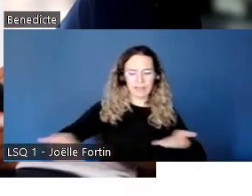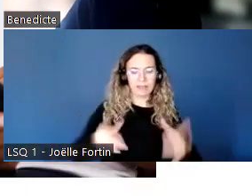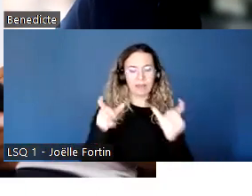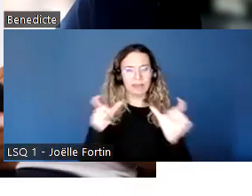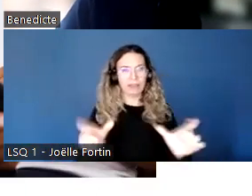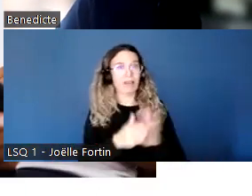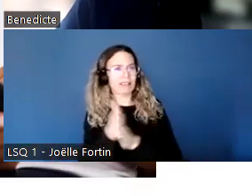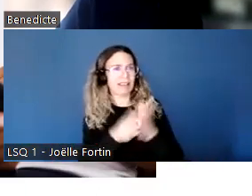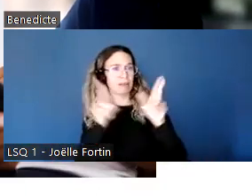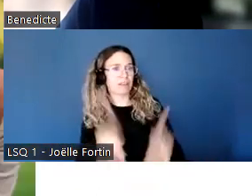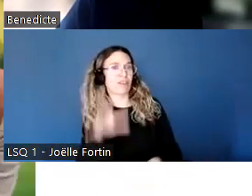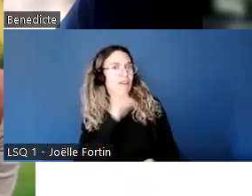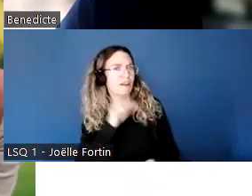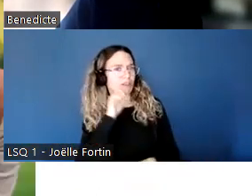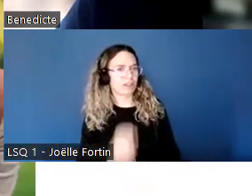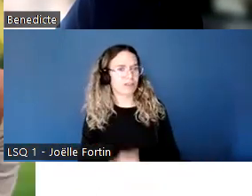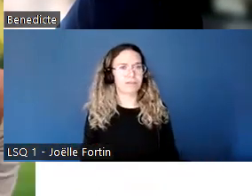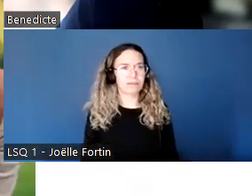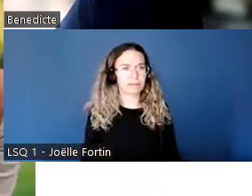des intérêts des aînés.